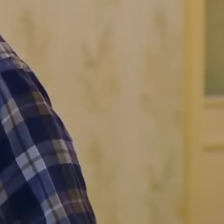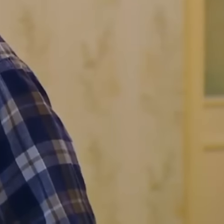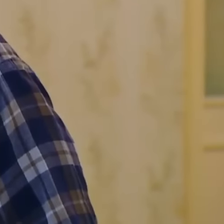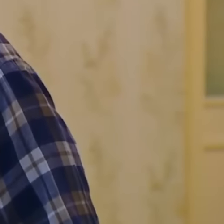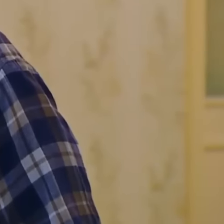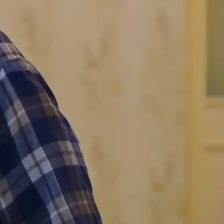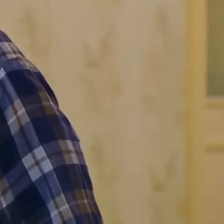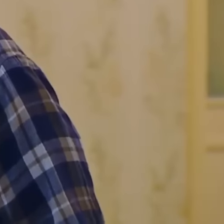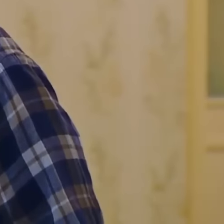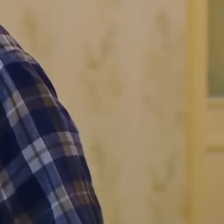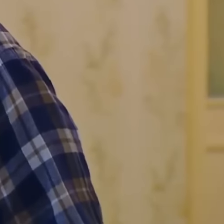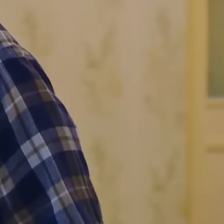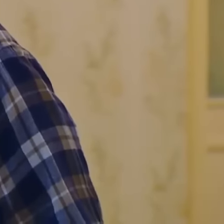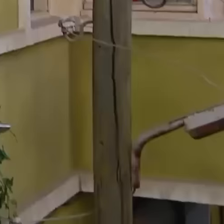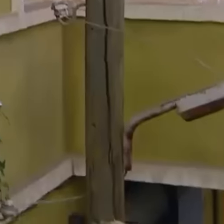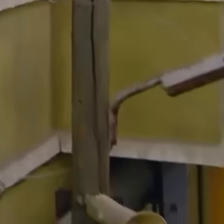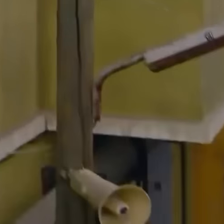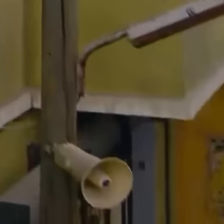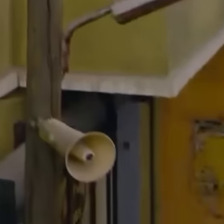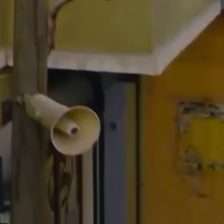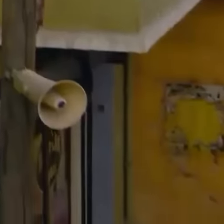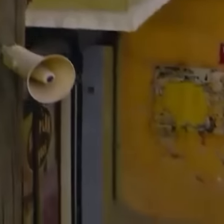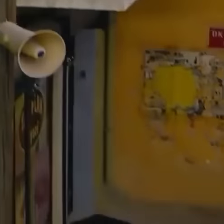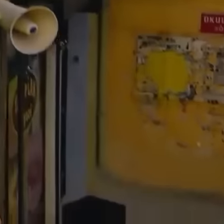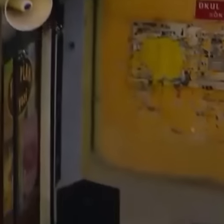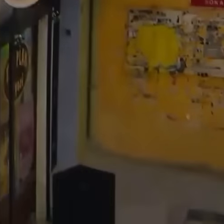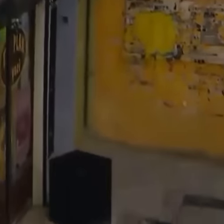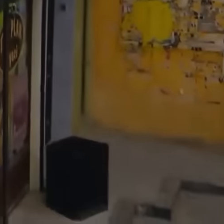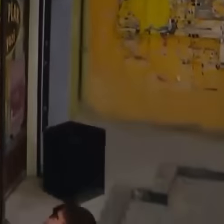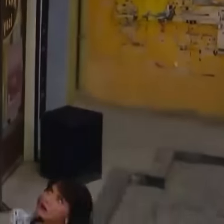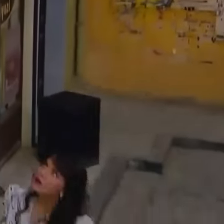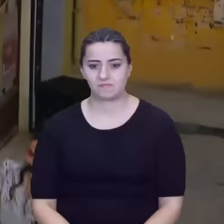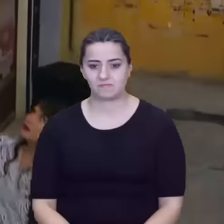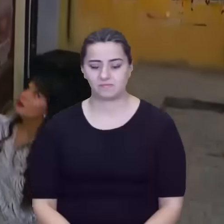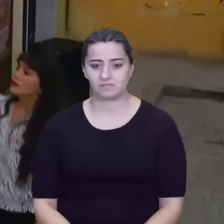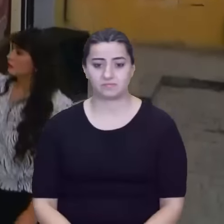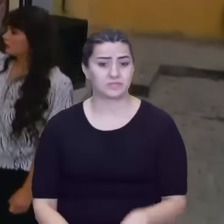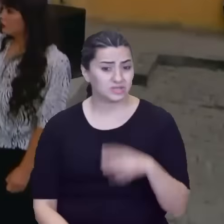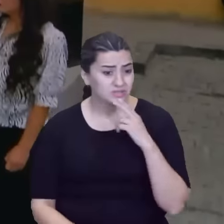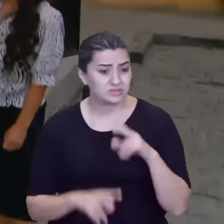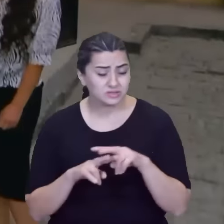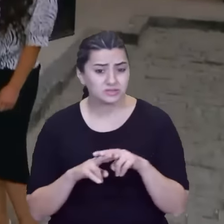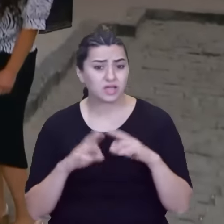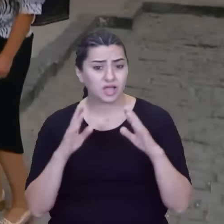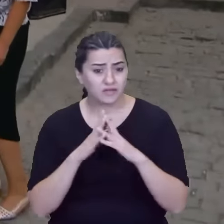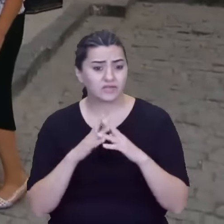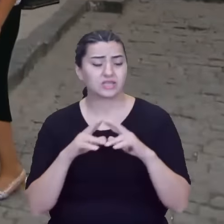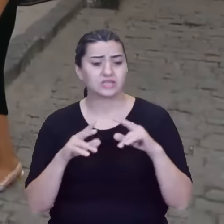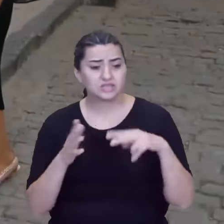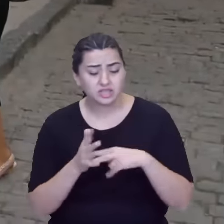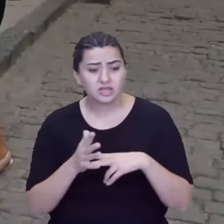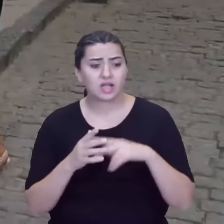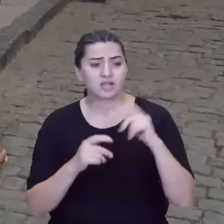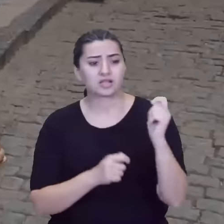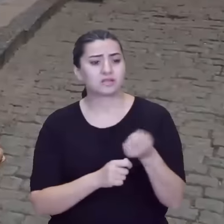Şöyle oldu. Ya baba. Seyfi antenle uzaklaşırken Yıldız'la Nurten sokaktalar. Kız Yıldız evde çatal, kepçe